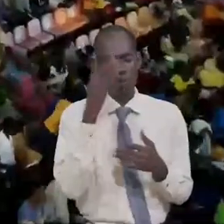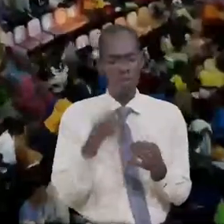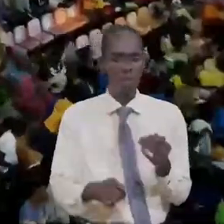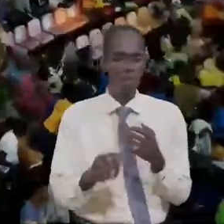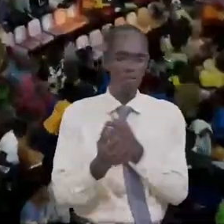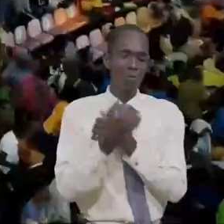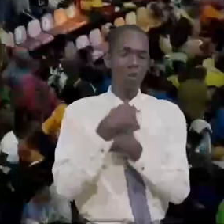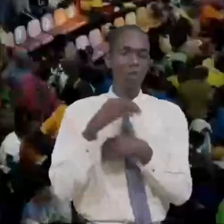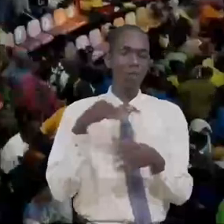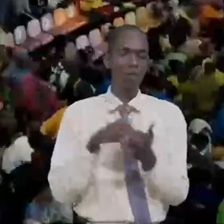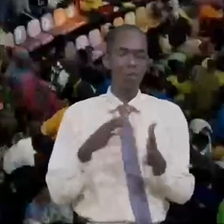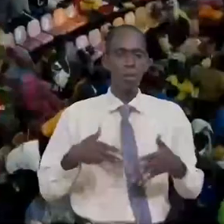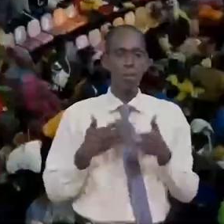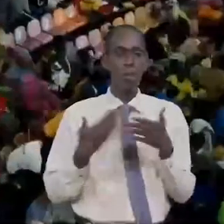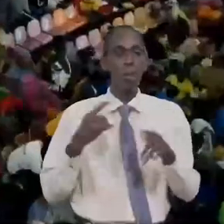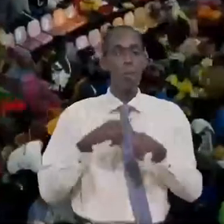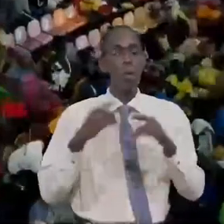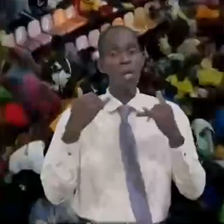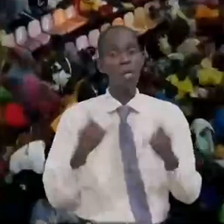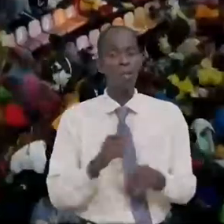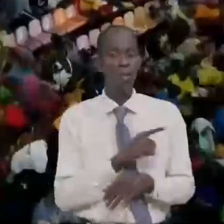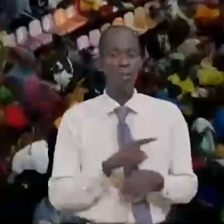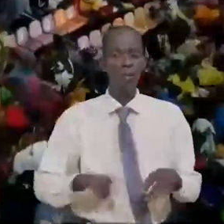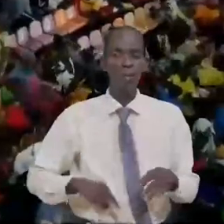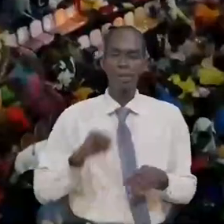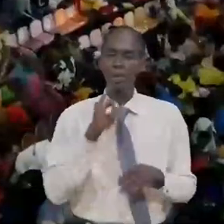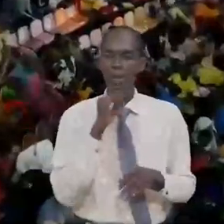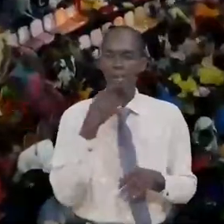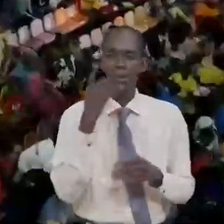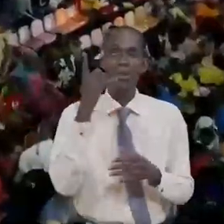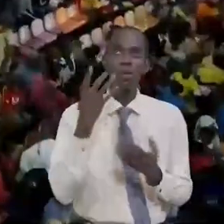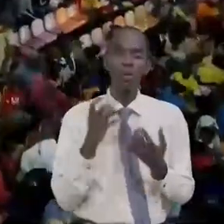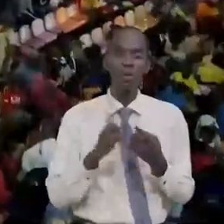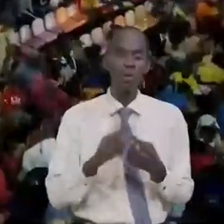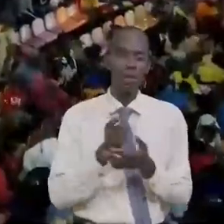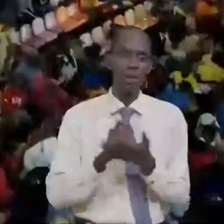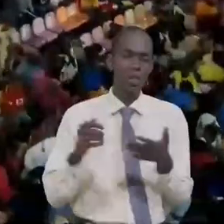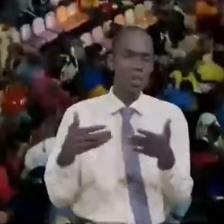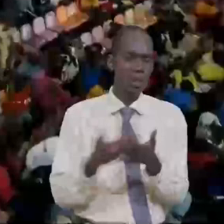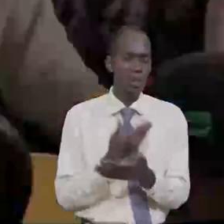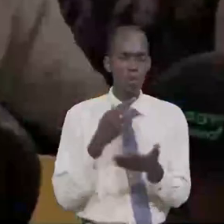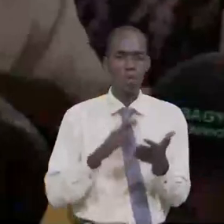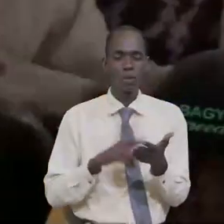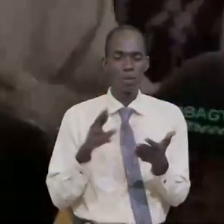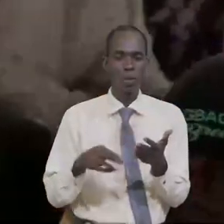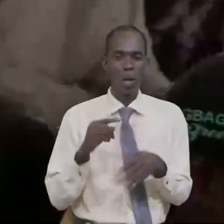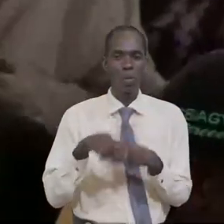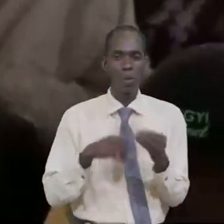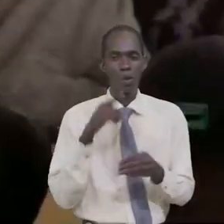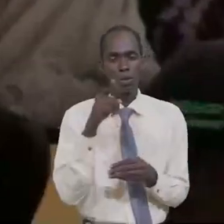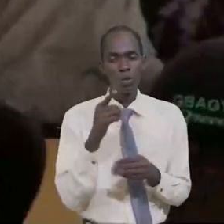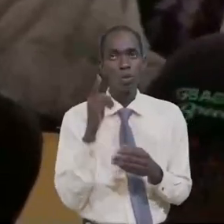il veut écrire un nouveau récit sur toi il veut écrit ton nom